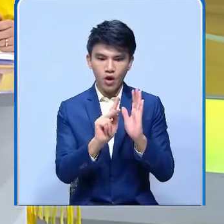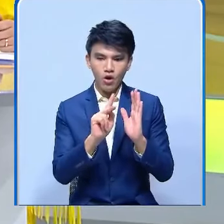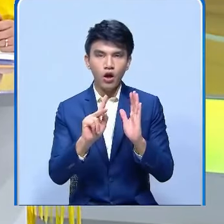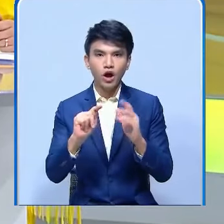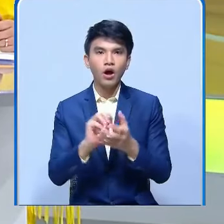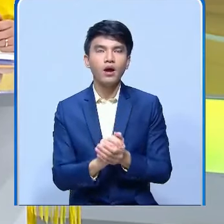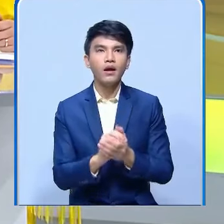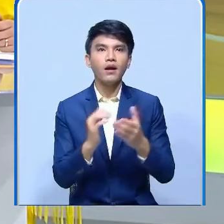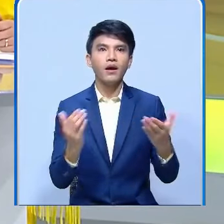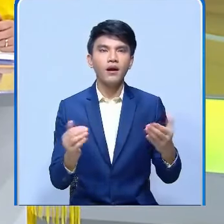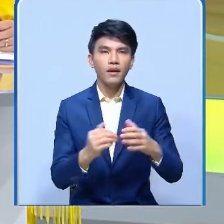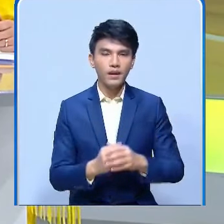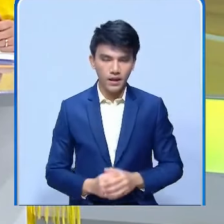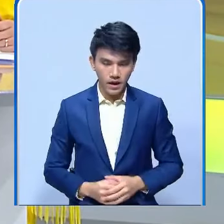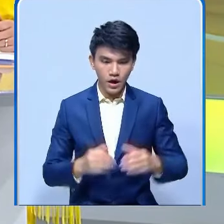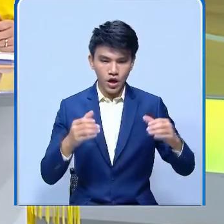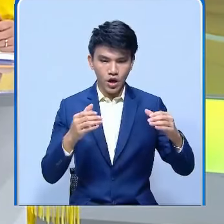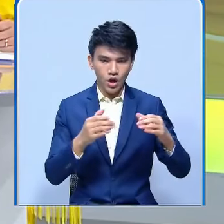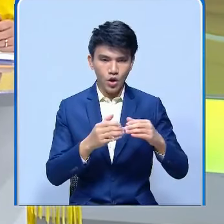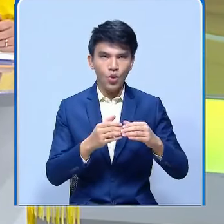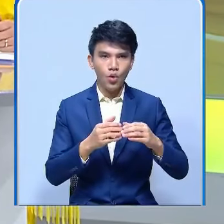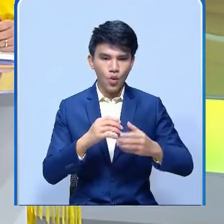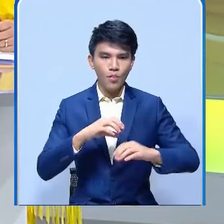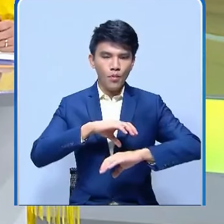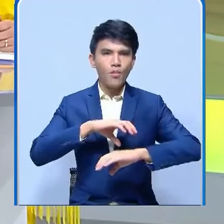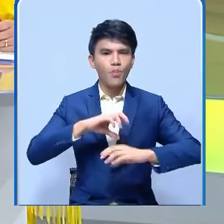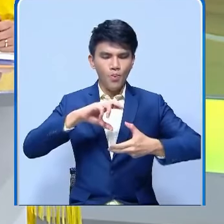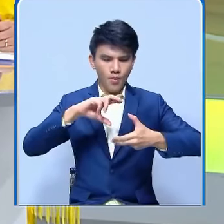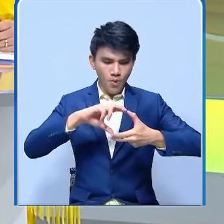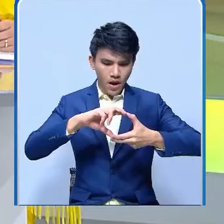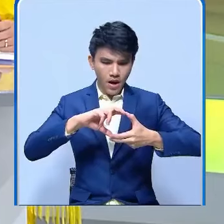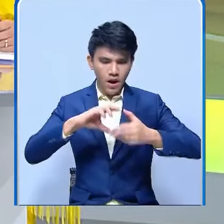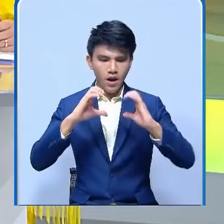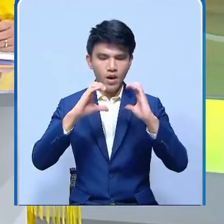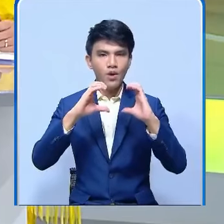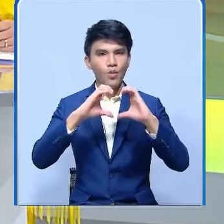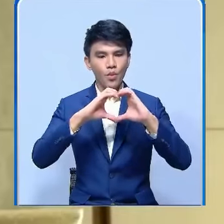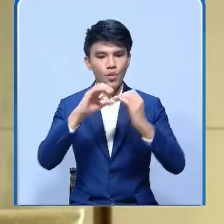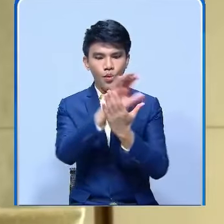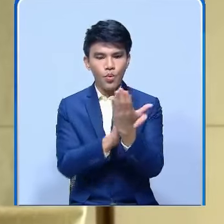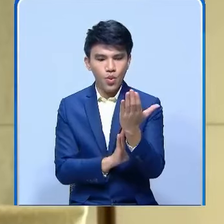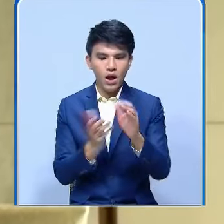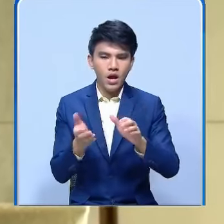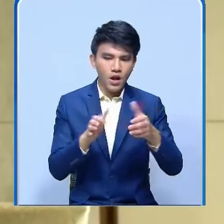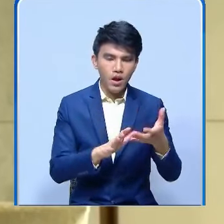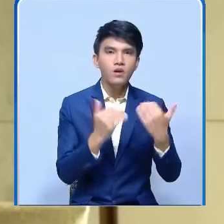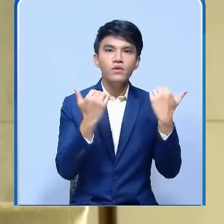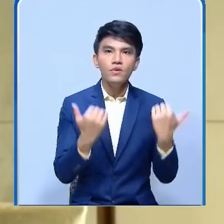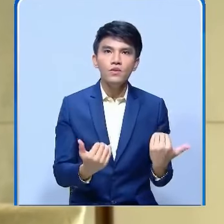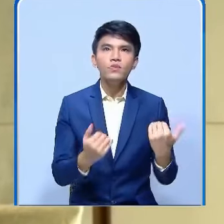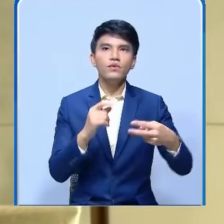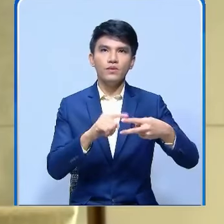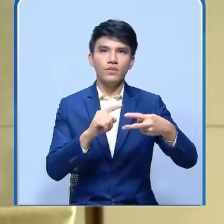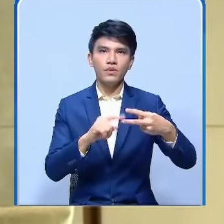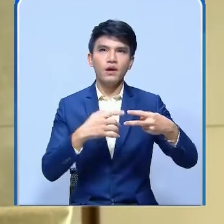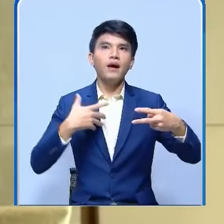อย่างกรณีการจะยุบพรรคพลังประชารัฐและพรรคภูมิใจไทยนะคะปรากฏว่าข้อมูลที่ออกมาล่าสุดนี้ทั้ง2พรรคดูเหมือนโล่